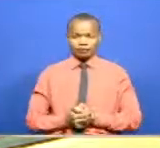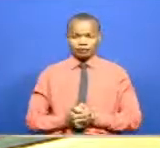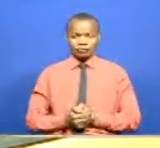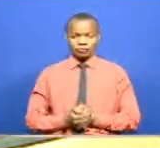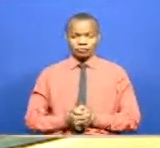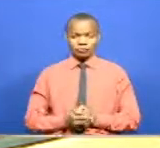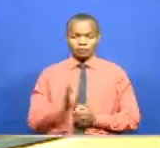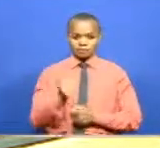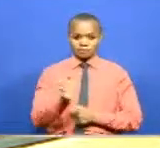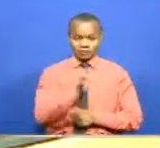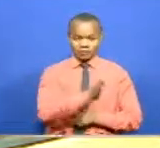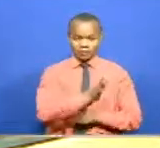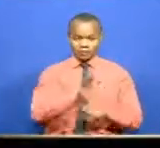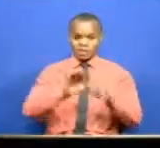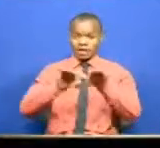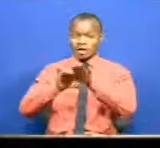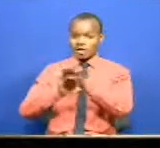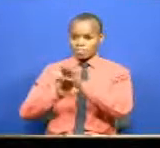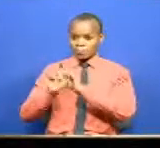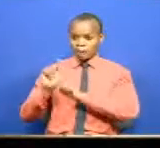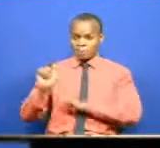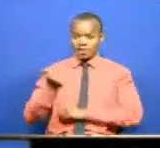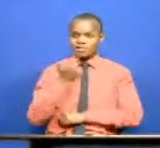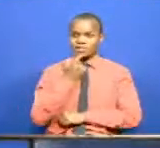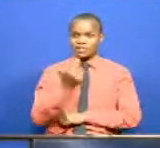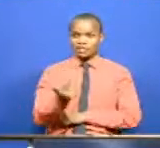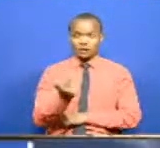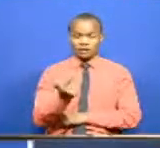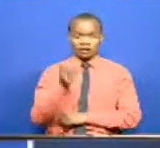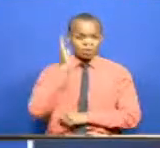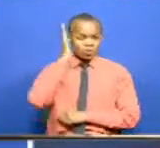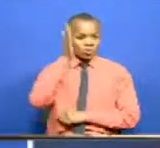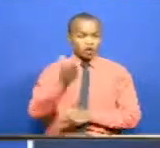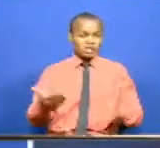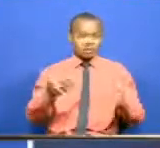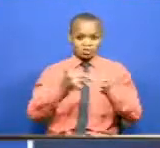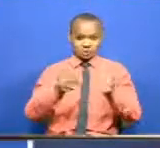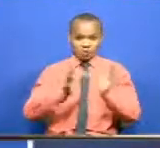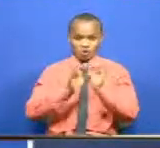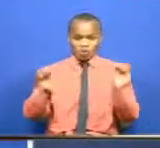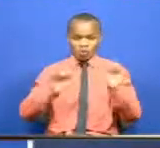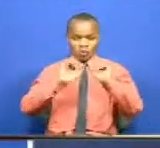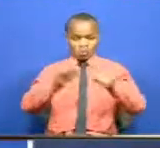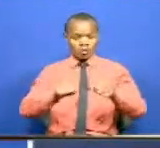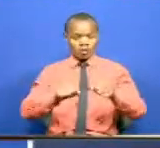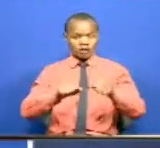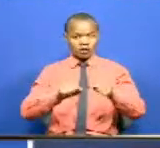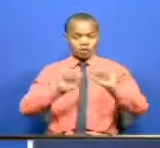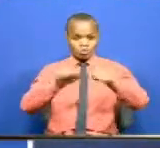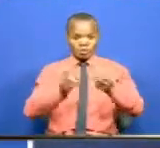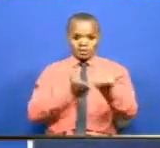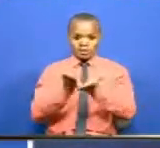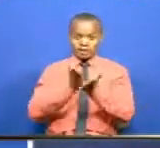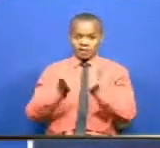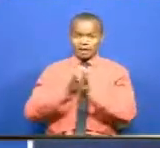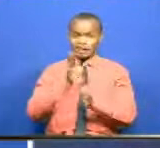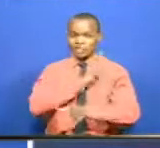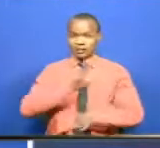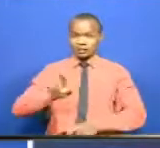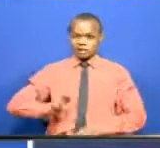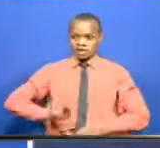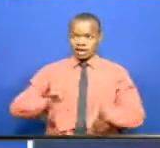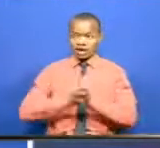siasa, naibu wa rais William Ruto amesema kwamba hatakoma kuunga mkono shughuli za kufadhili shughuli za mashirika ya kidini na zile